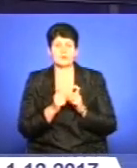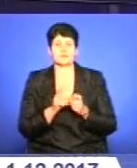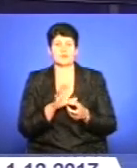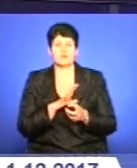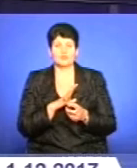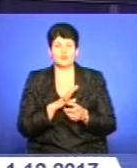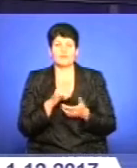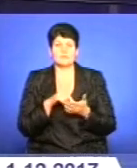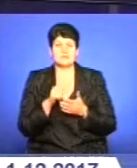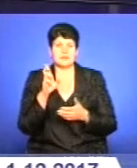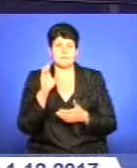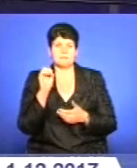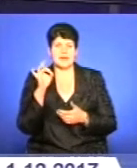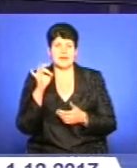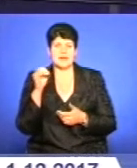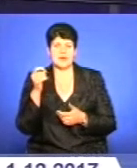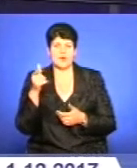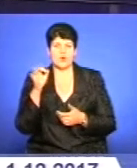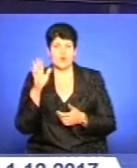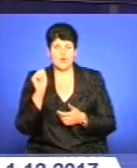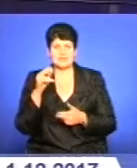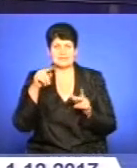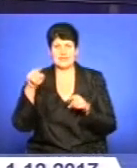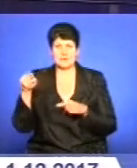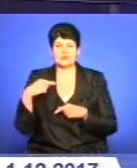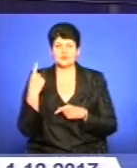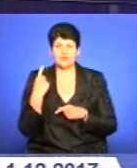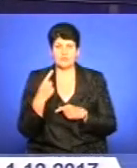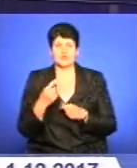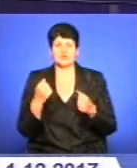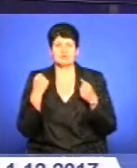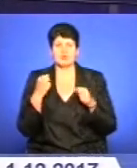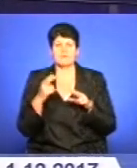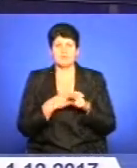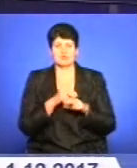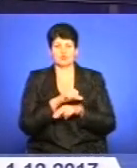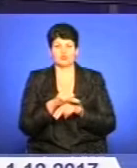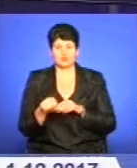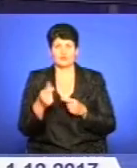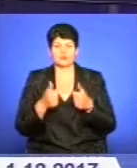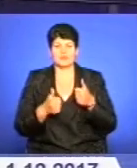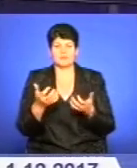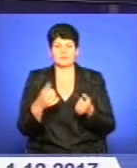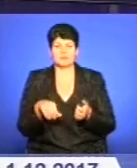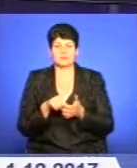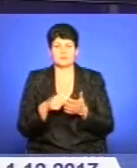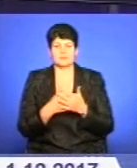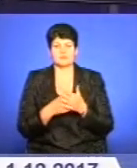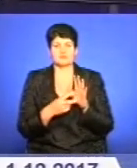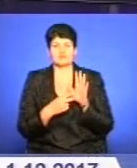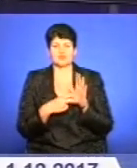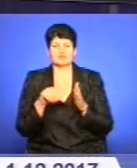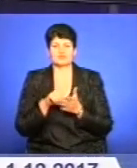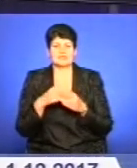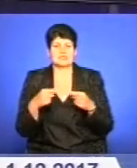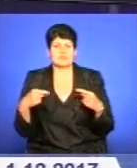Берегово Закарпатської області. Цьогорічне гасло заходу – «Спорт без кордонів». В турнірі взяли участь близько 700 учасників з різних